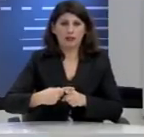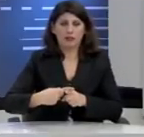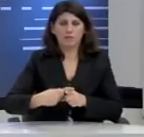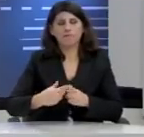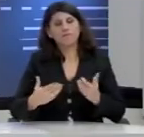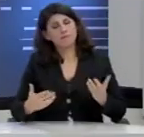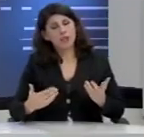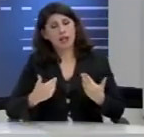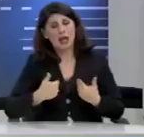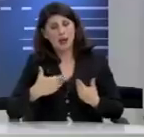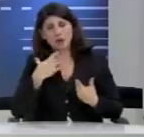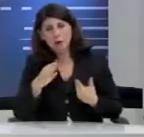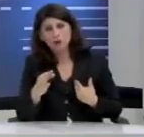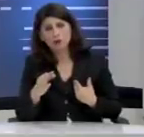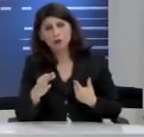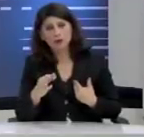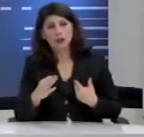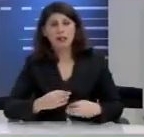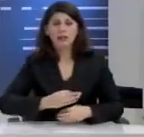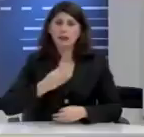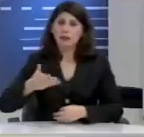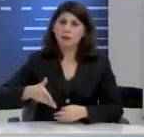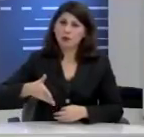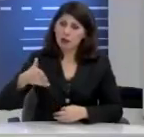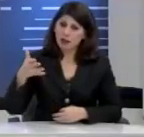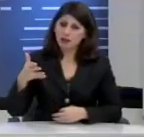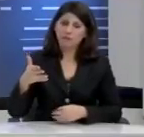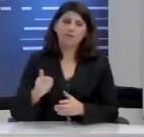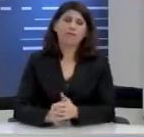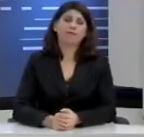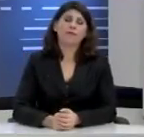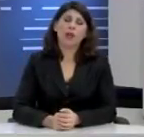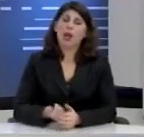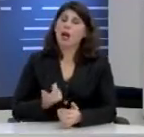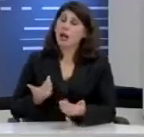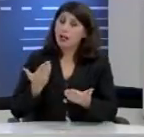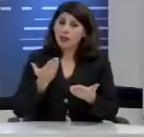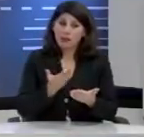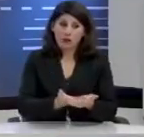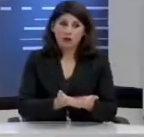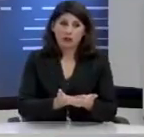Εγώ λοιπόν, κύριε Μητσοτάκη, θα σας πρότεινα